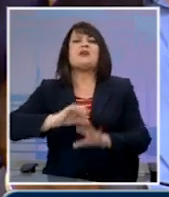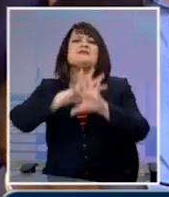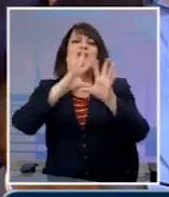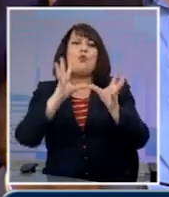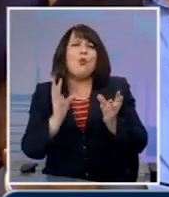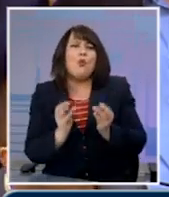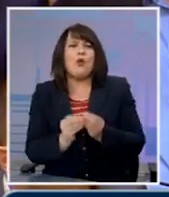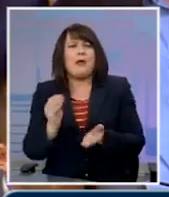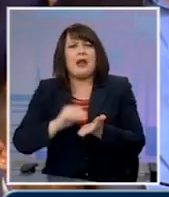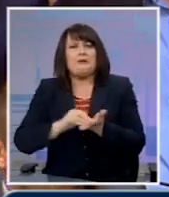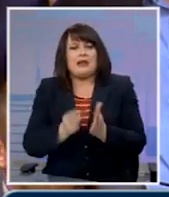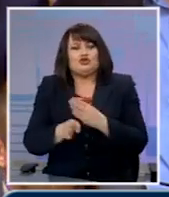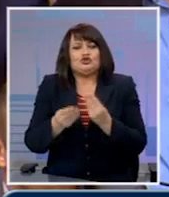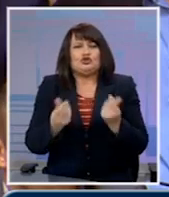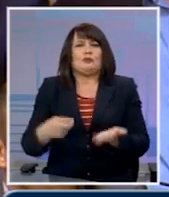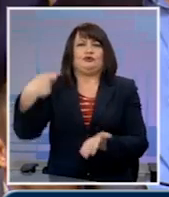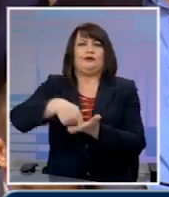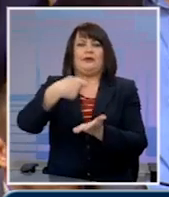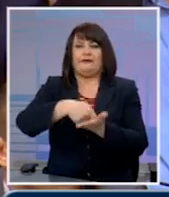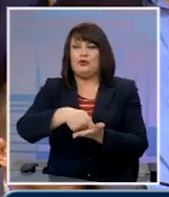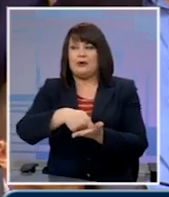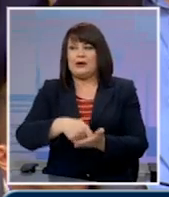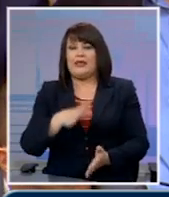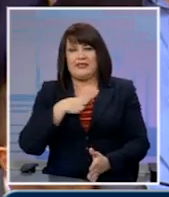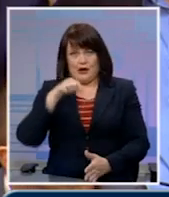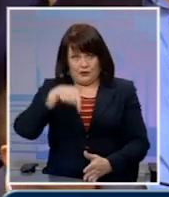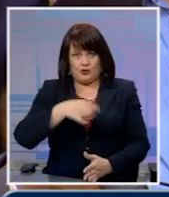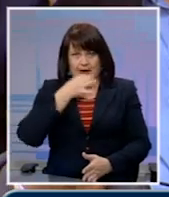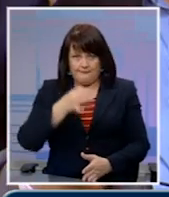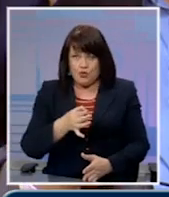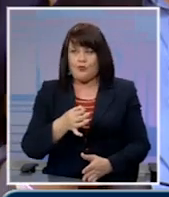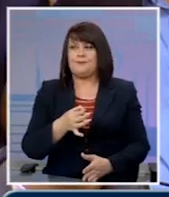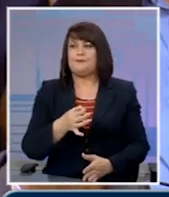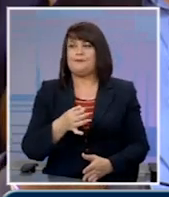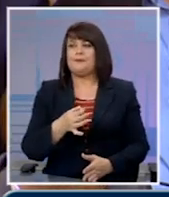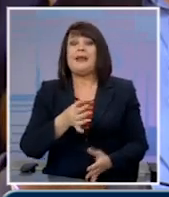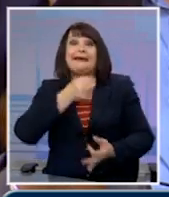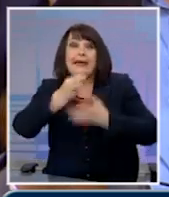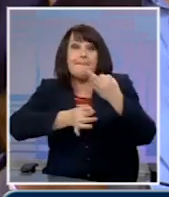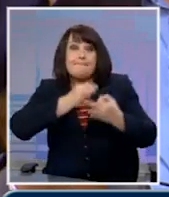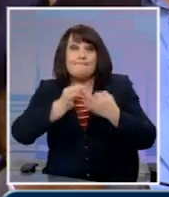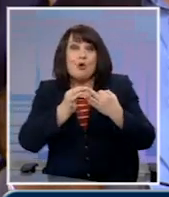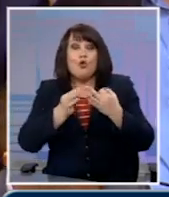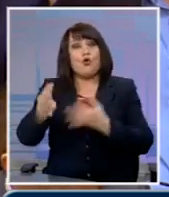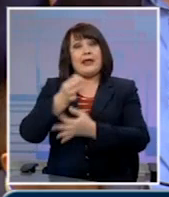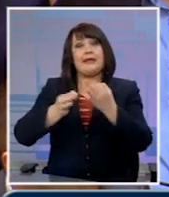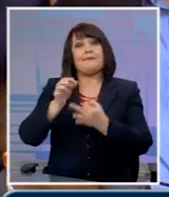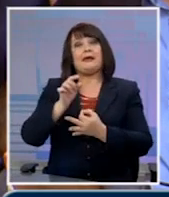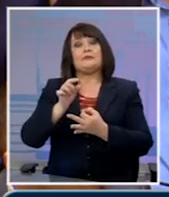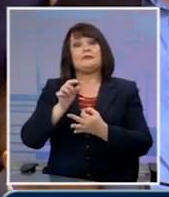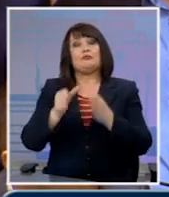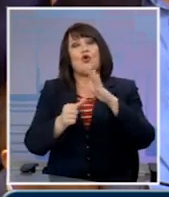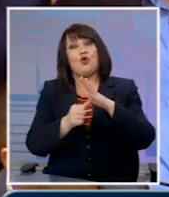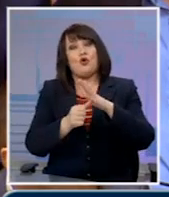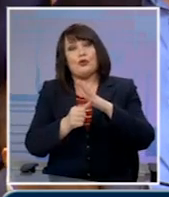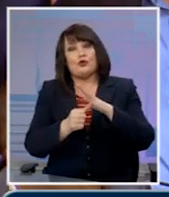έμμεσοι φόροι και θα ήθελα σστο σημείο αυτό να σχολιάσω την ομιλία του προέδρου